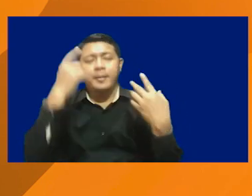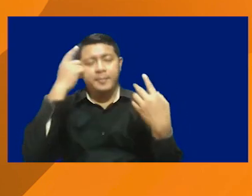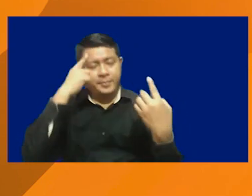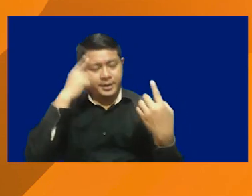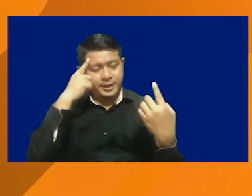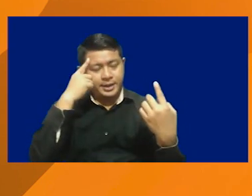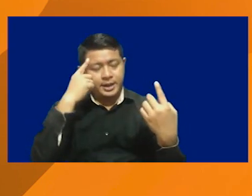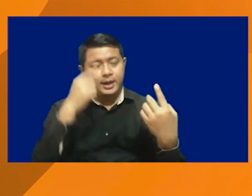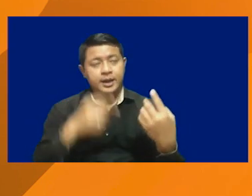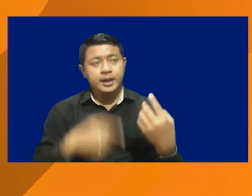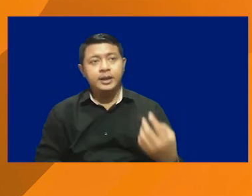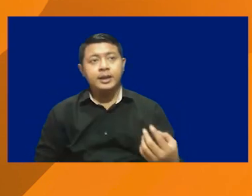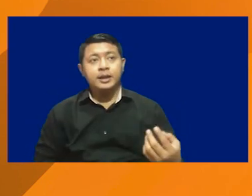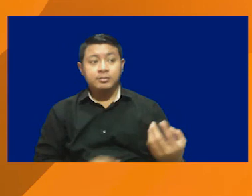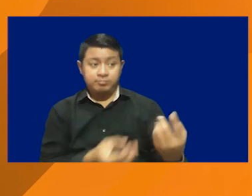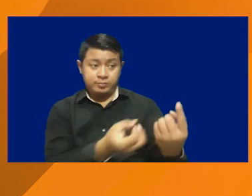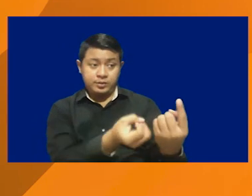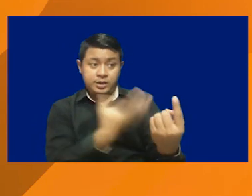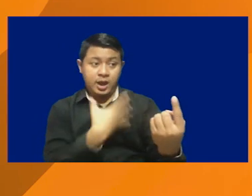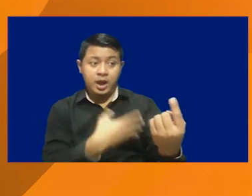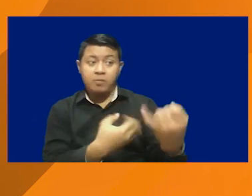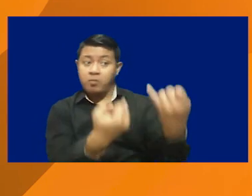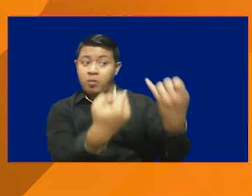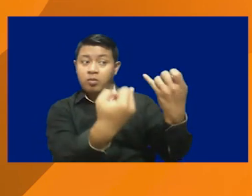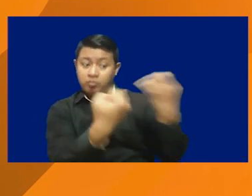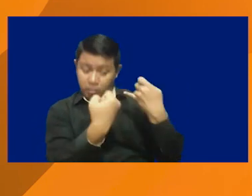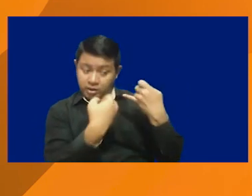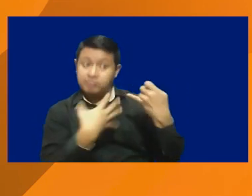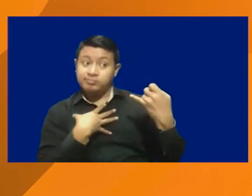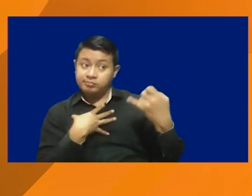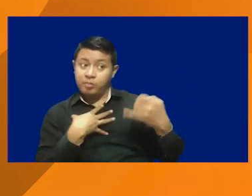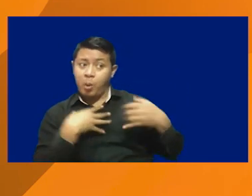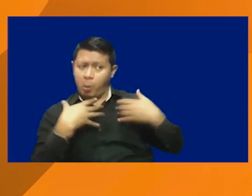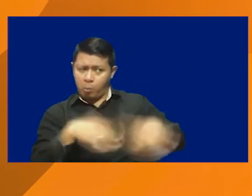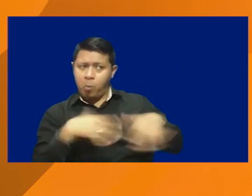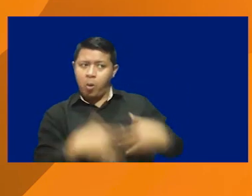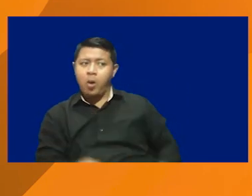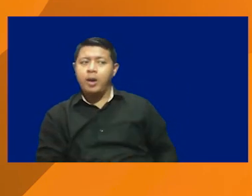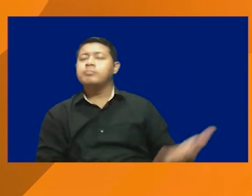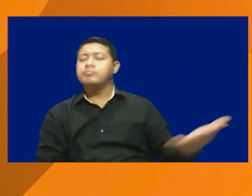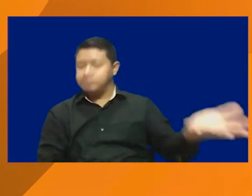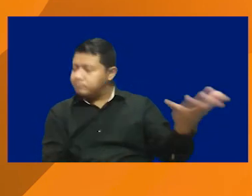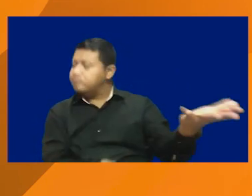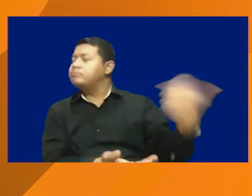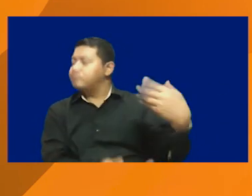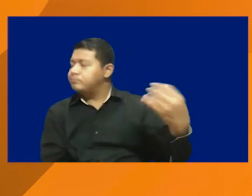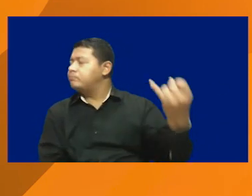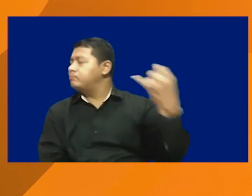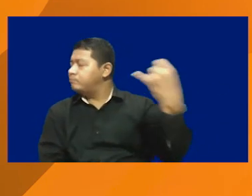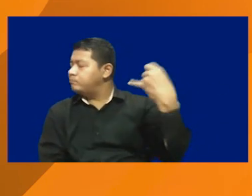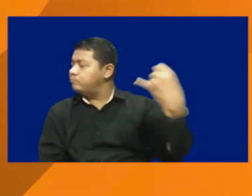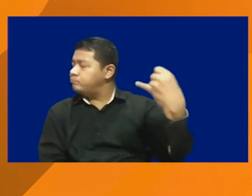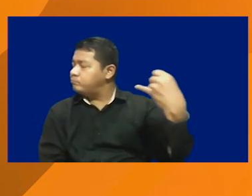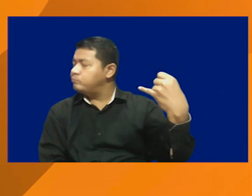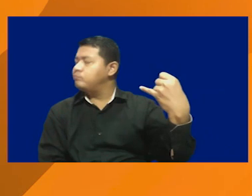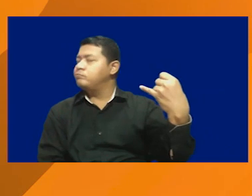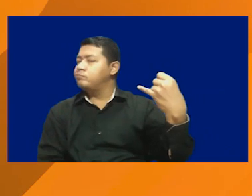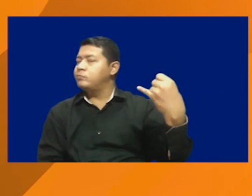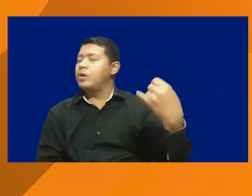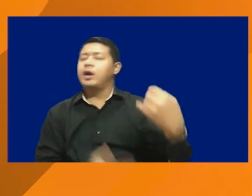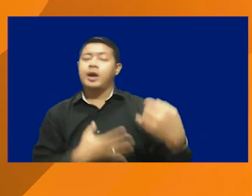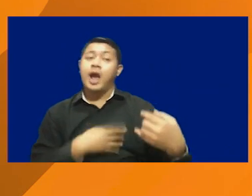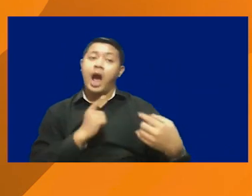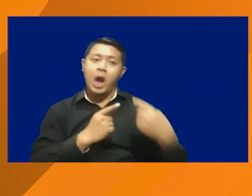untuk mengungkapkan pendapatnya. Bahkan silakan kalau mau mengkritik, beri kesempatan untuk